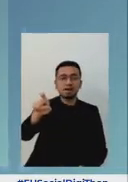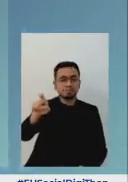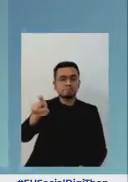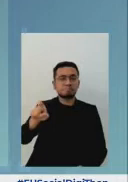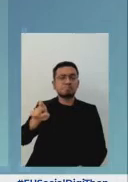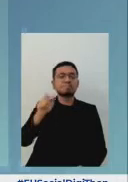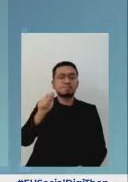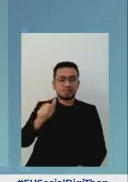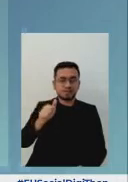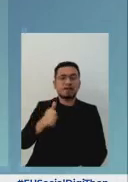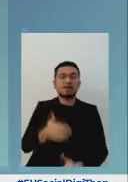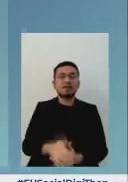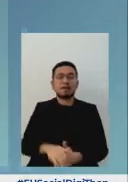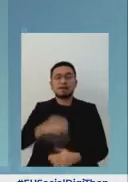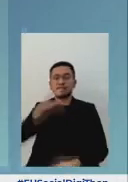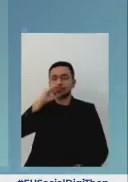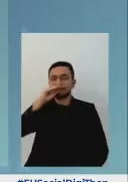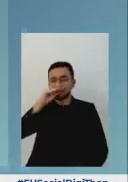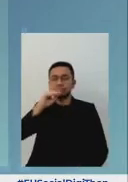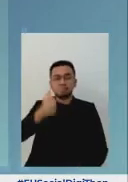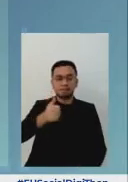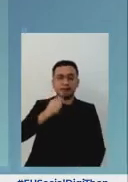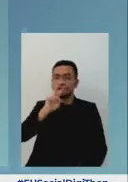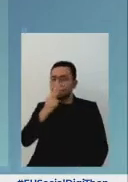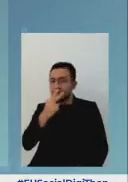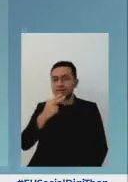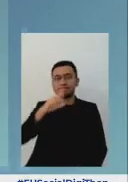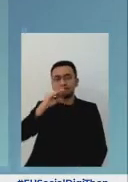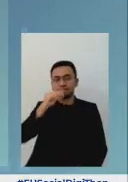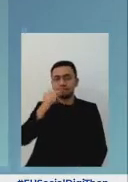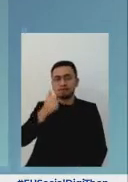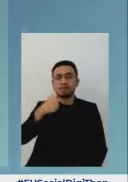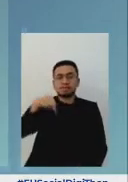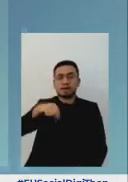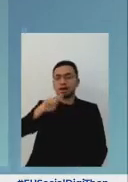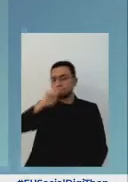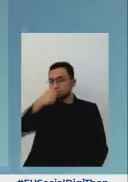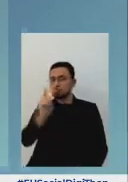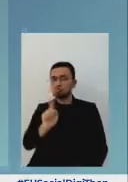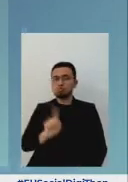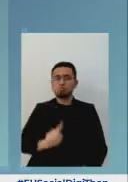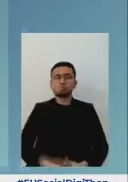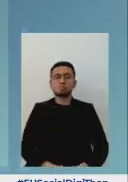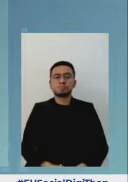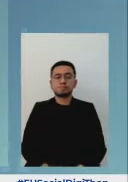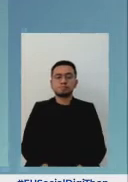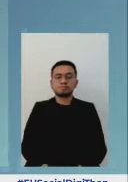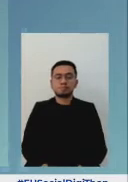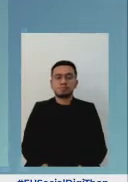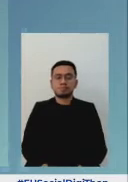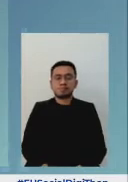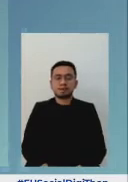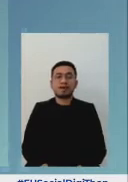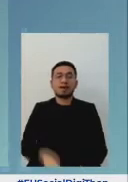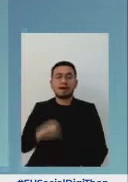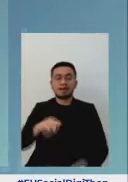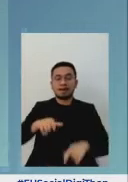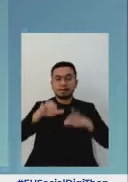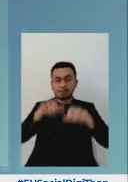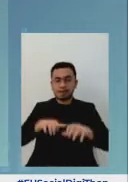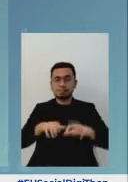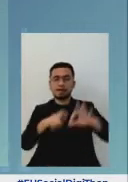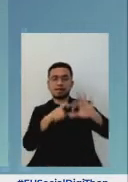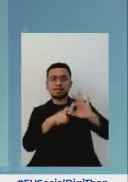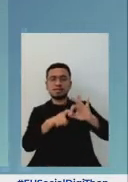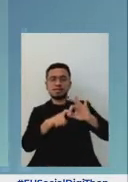mengaktifkan speakernya atau mengaktifkan sendiri speakernya ya. Nah, Q&A akan dibuka di kolom Q&A. Anda